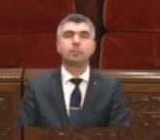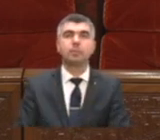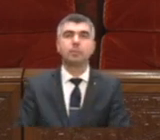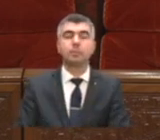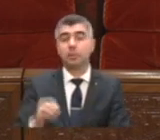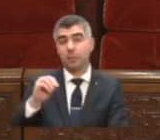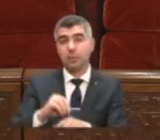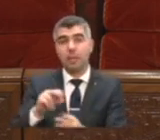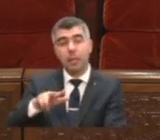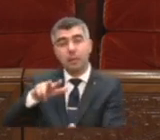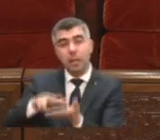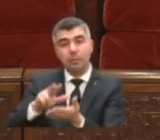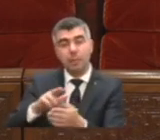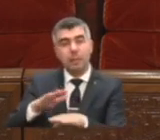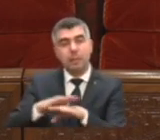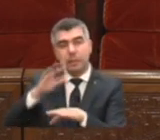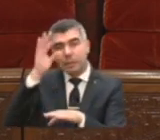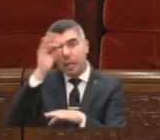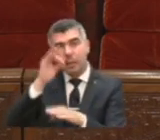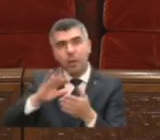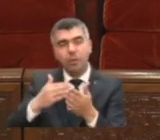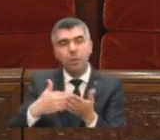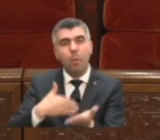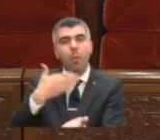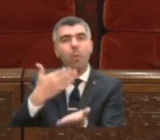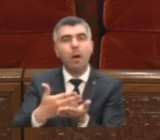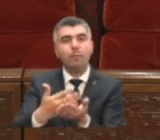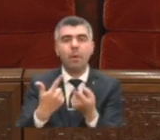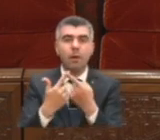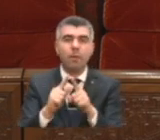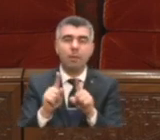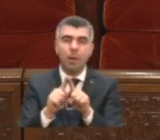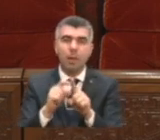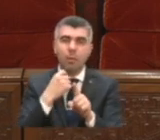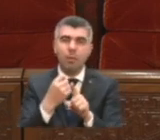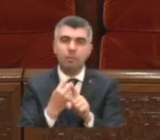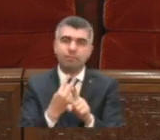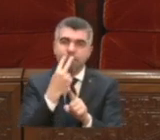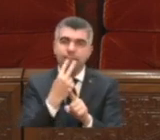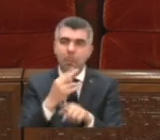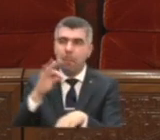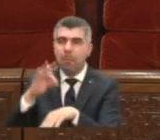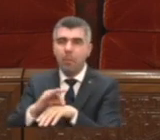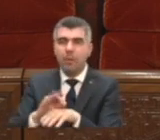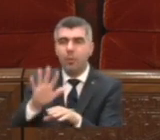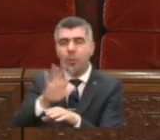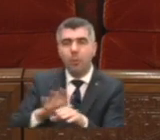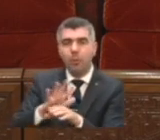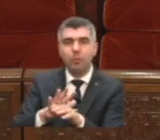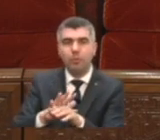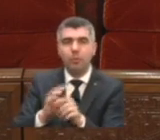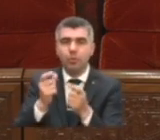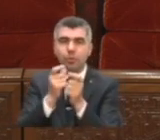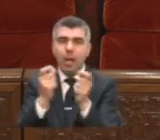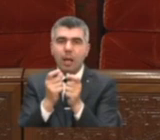وفي اعتماد سياسات قطاعية طموحة للحد والتخفيف من انبعاثات الغازات الدفيئة، وكسياسة طاقية اللي